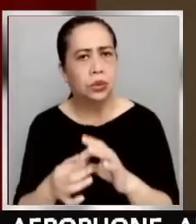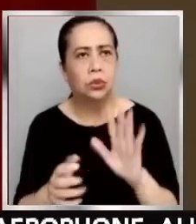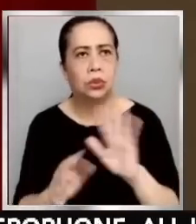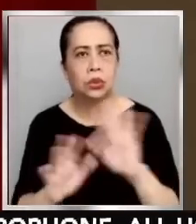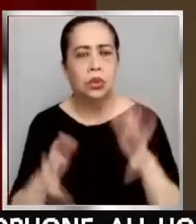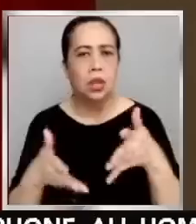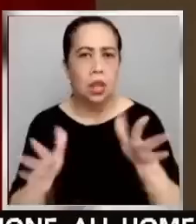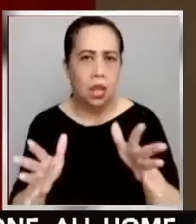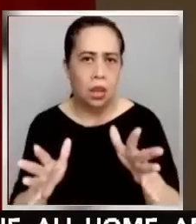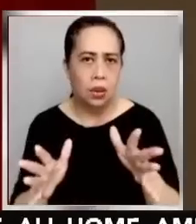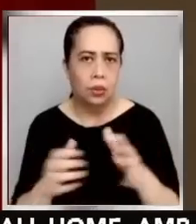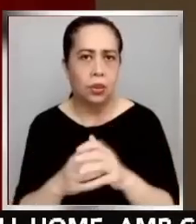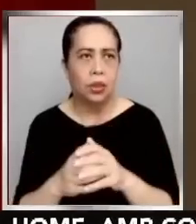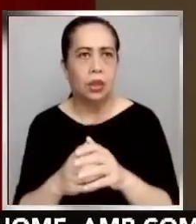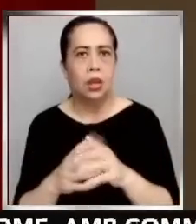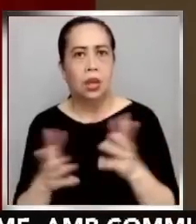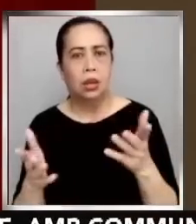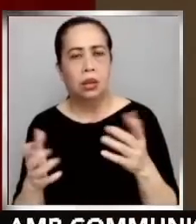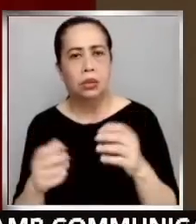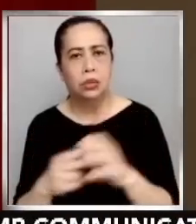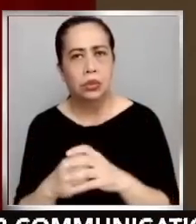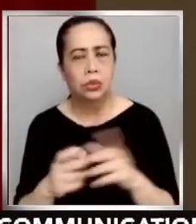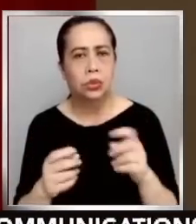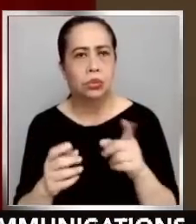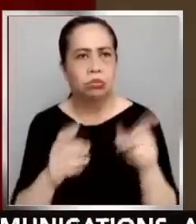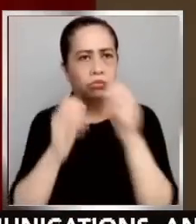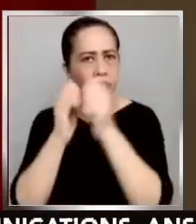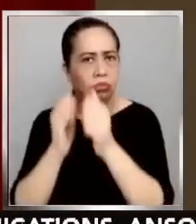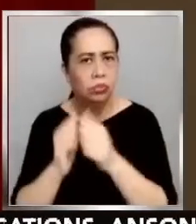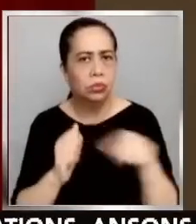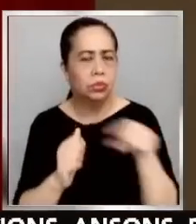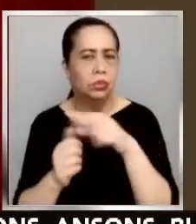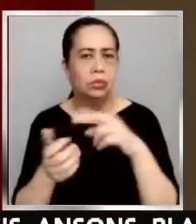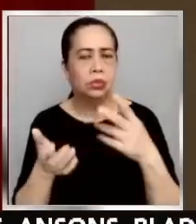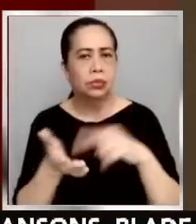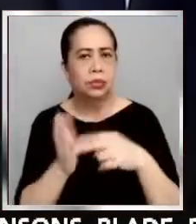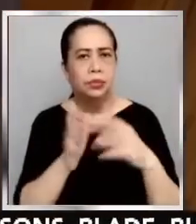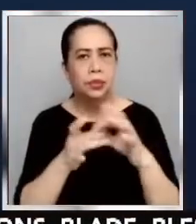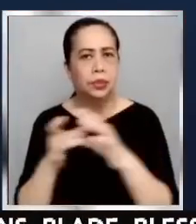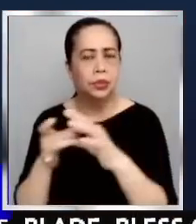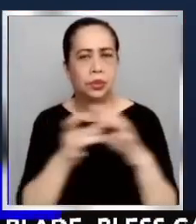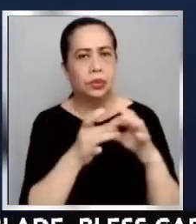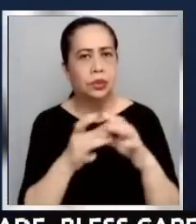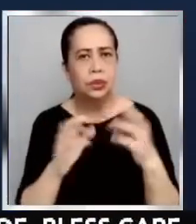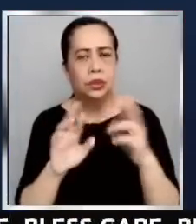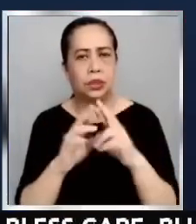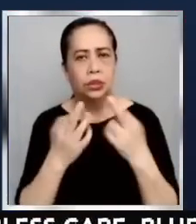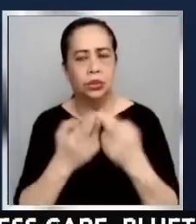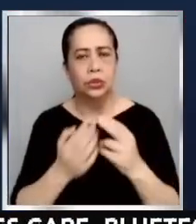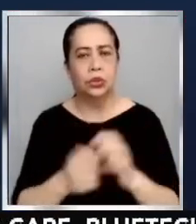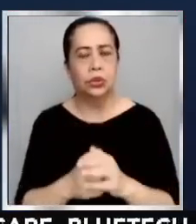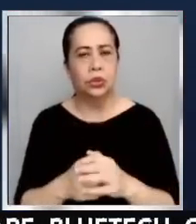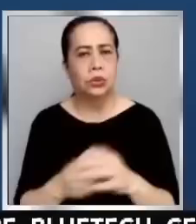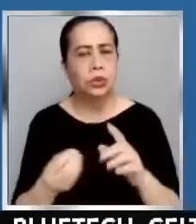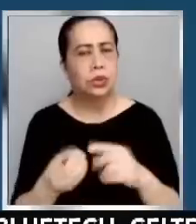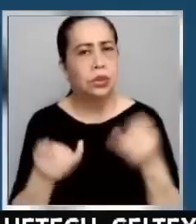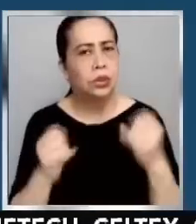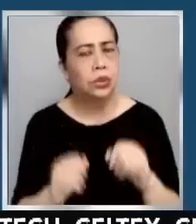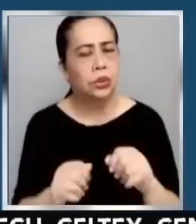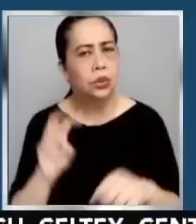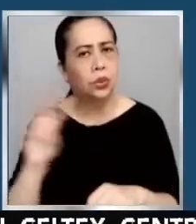specific differences to define our bilateral relations. Bukod sa issue ng West Philippine